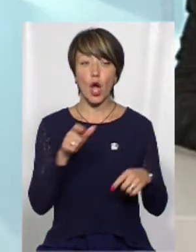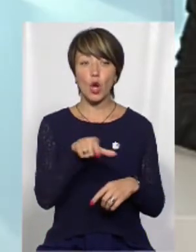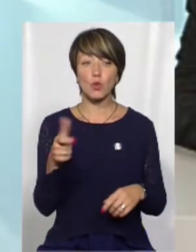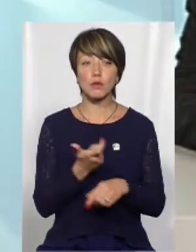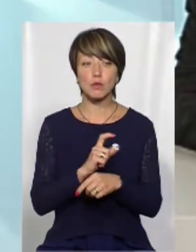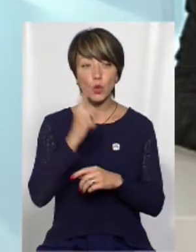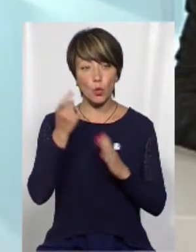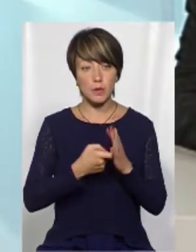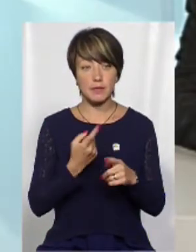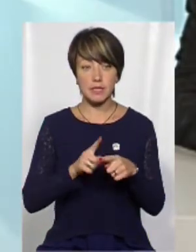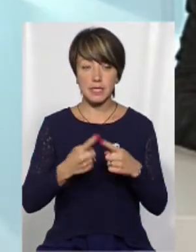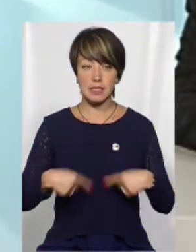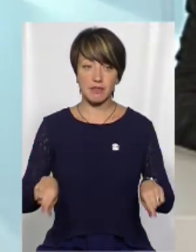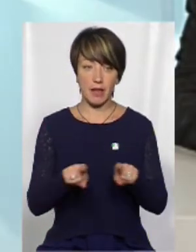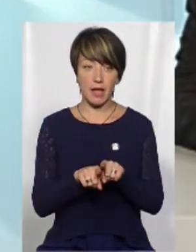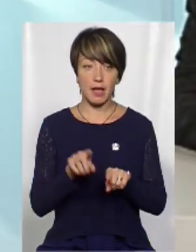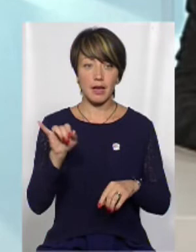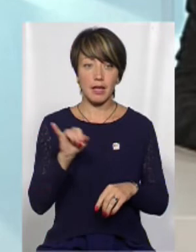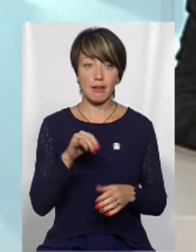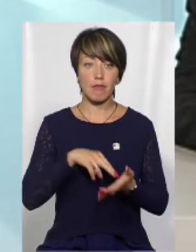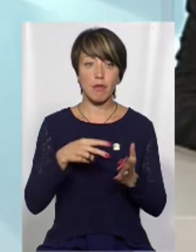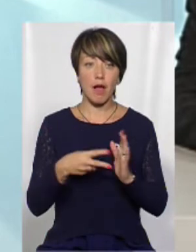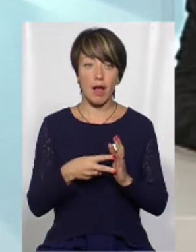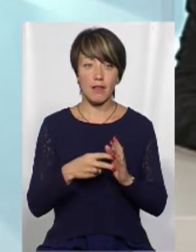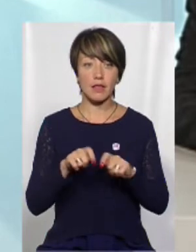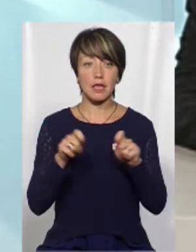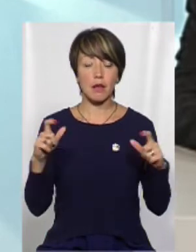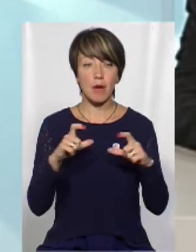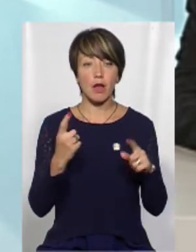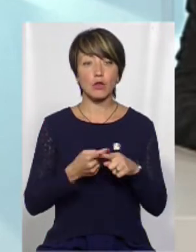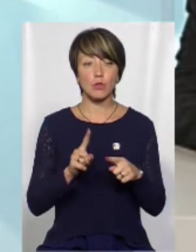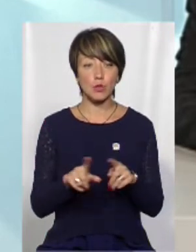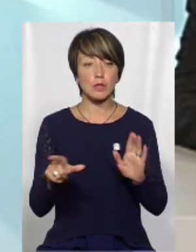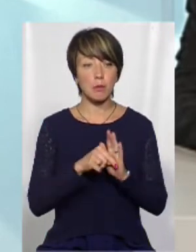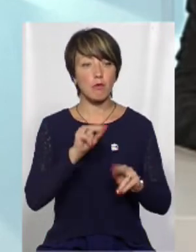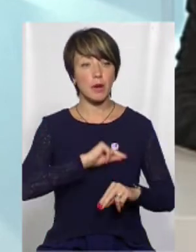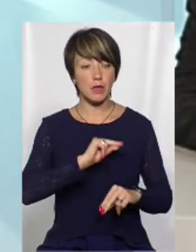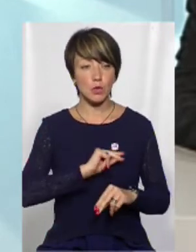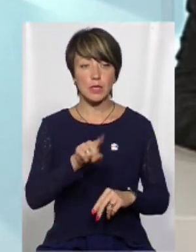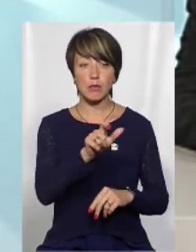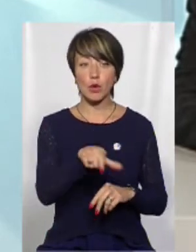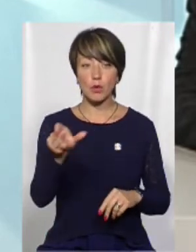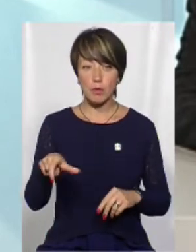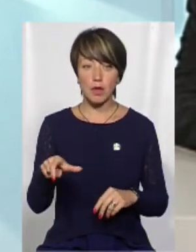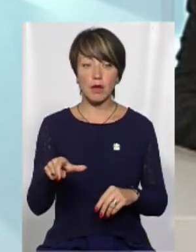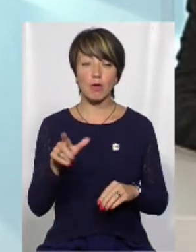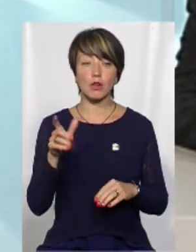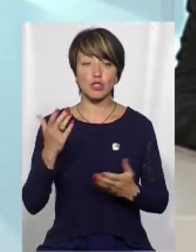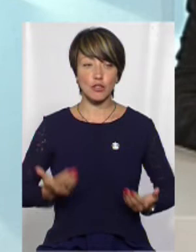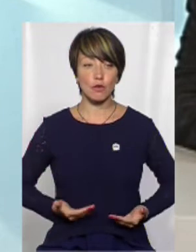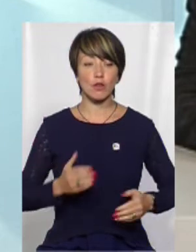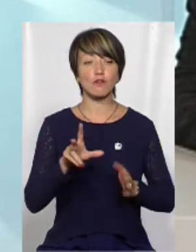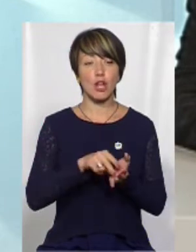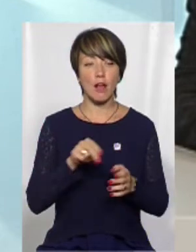люди більш обізнані в цій сфері, скажімо так, і в плані відкриття магазину. Тому він співпрацює саме з тими людьми, які живуть у Черкасах,